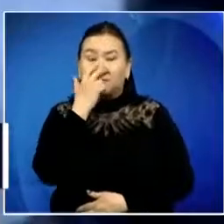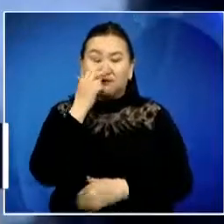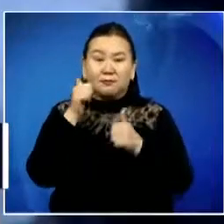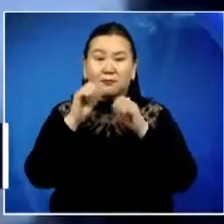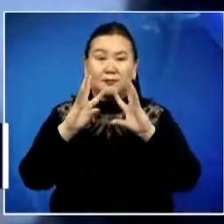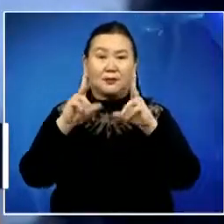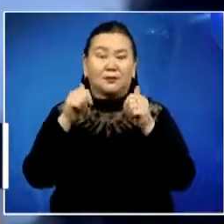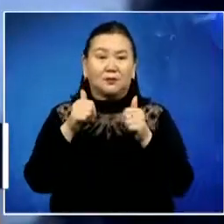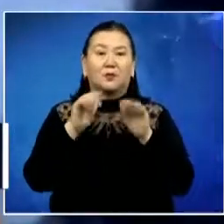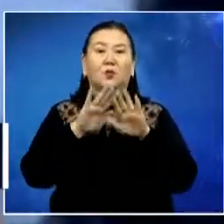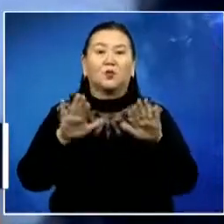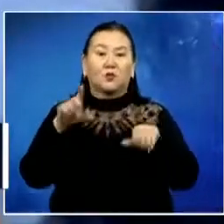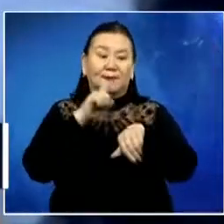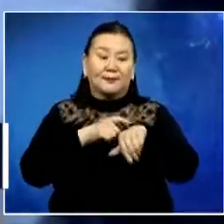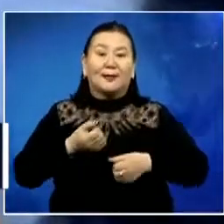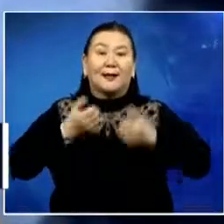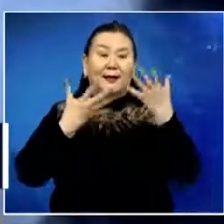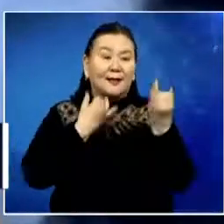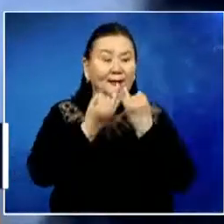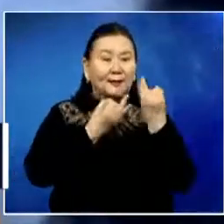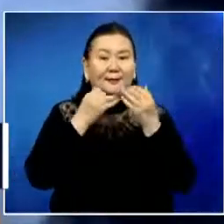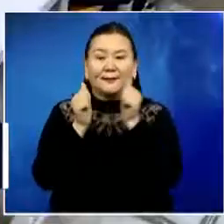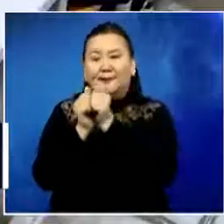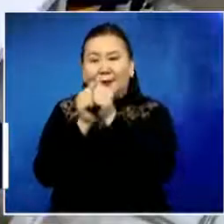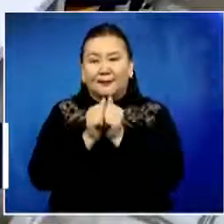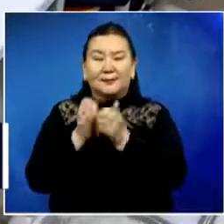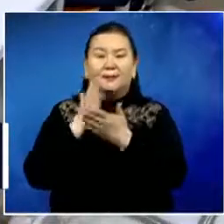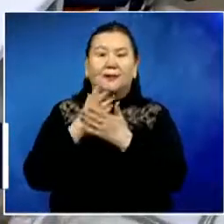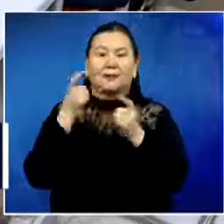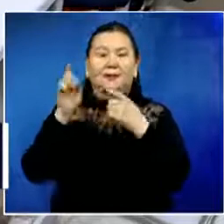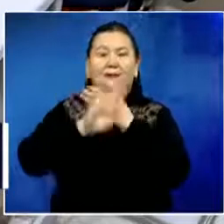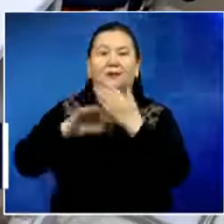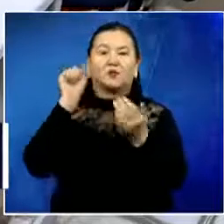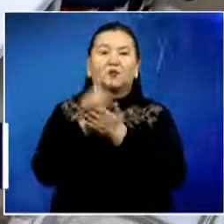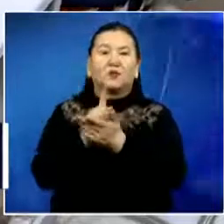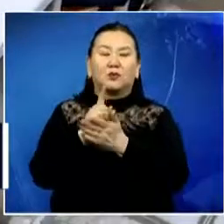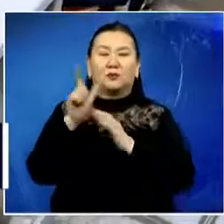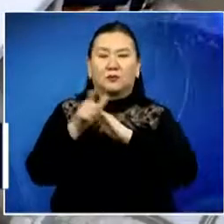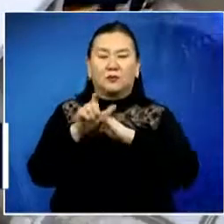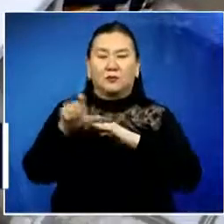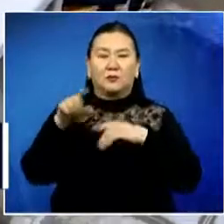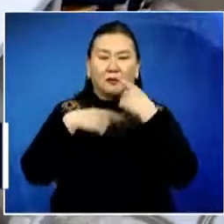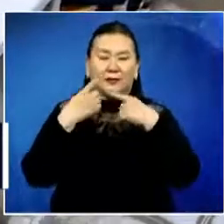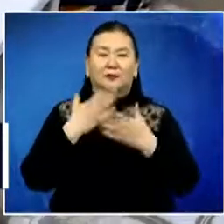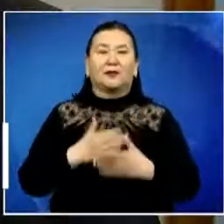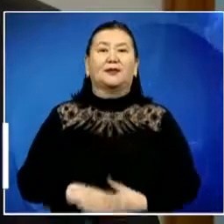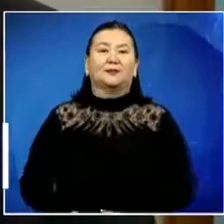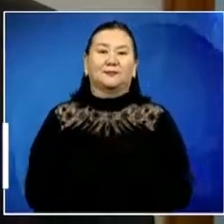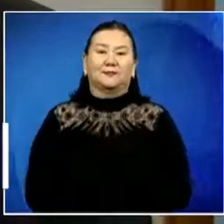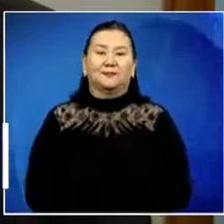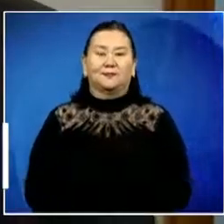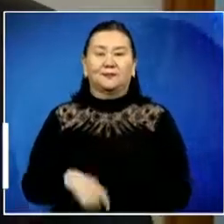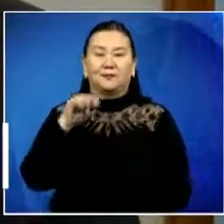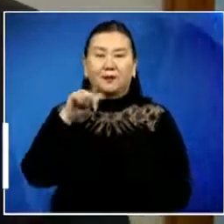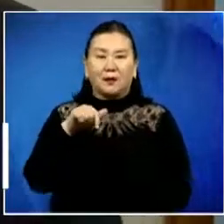сайжруулахаас гадна хүүхдүүдтэй цаг гарган ярилцаж найз шиг байх нь хамгаас чухал гэдгийг мэрэгчлэтнүүд хэлж байгаа юм. За энэ